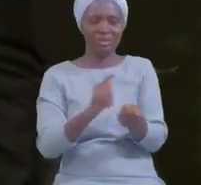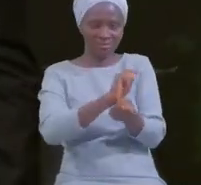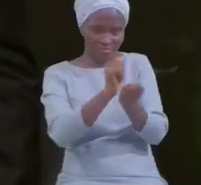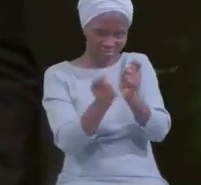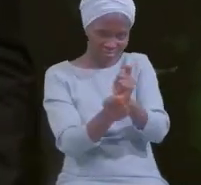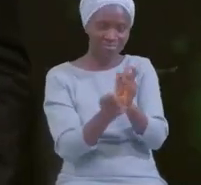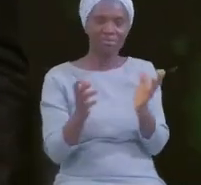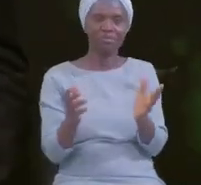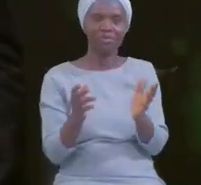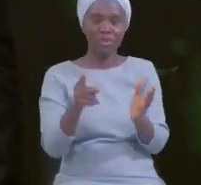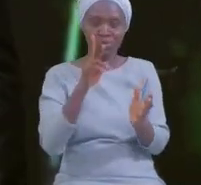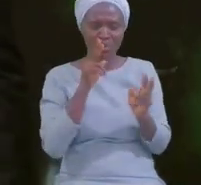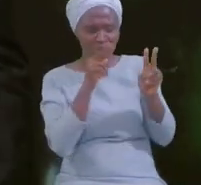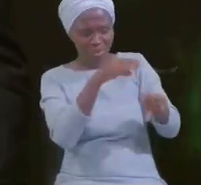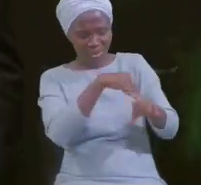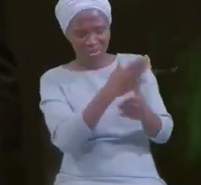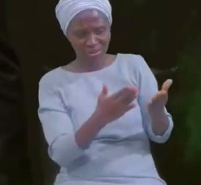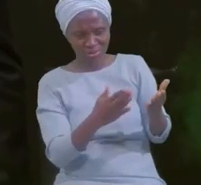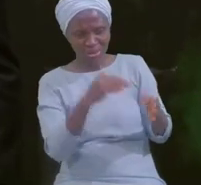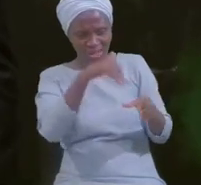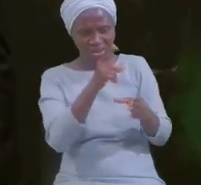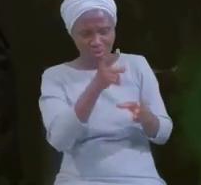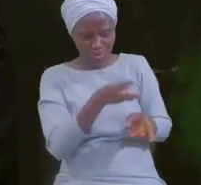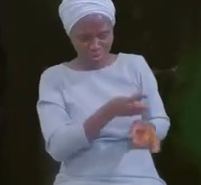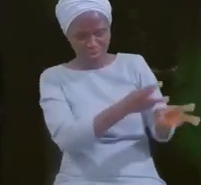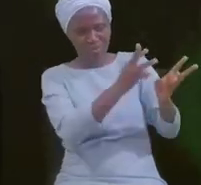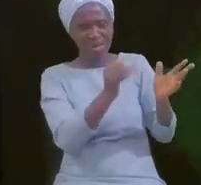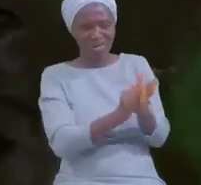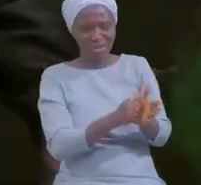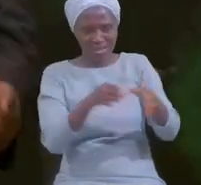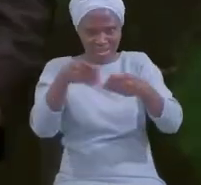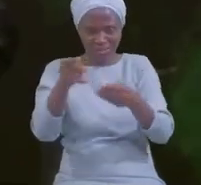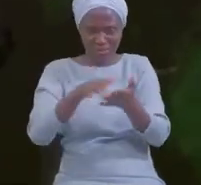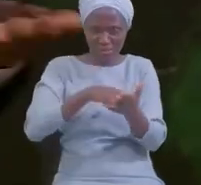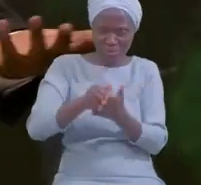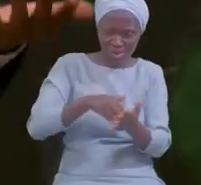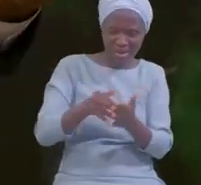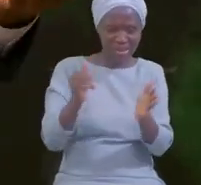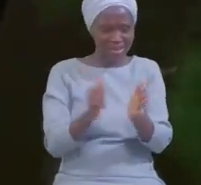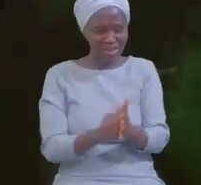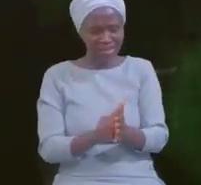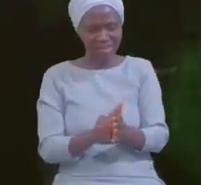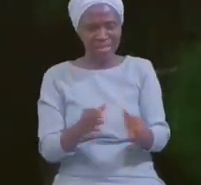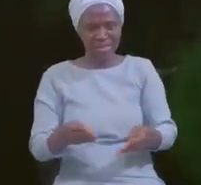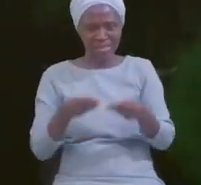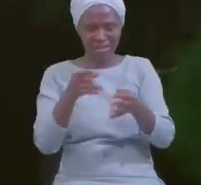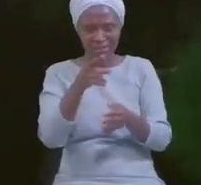regardez quelque chose qui vous donne la dépression, la faiblesse, ce qui